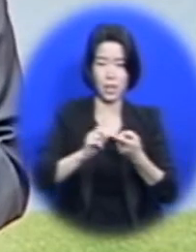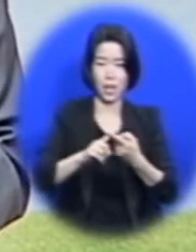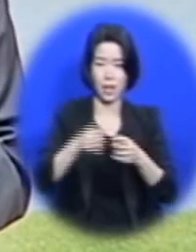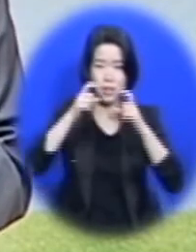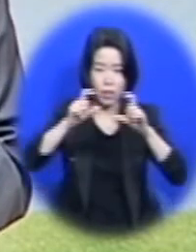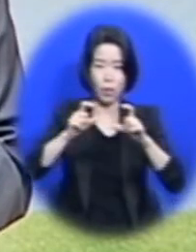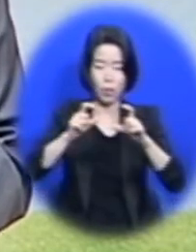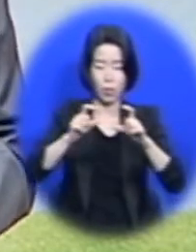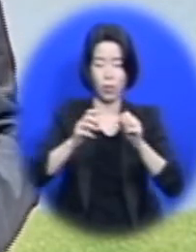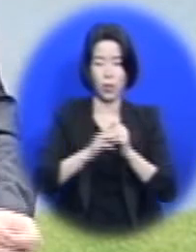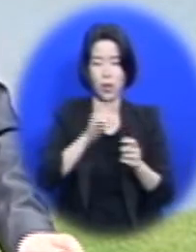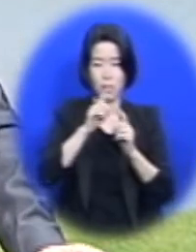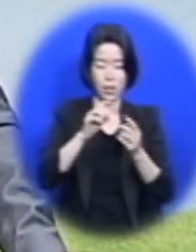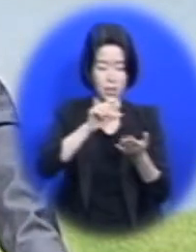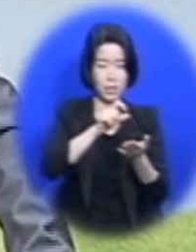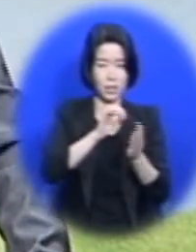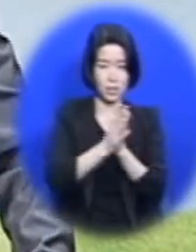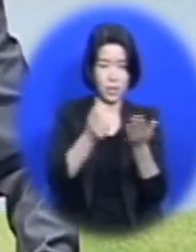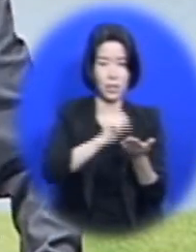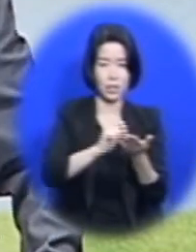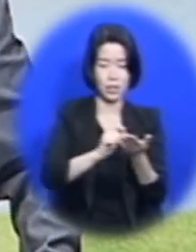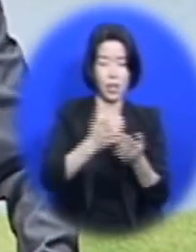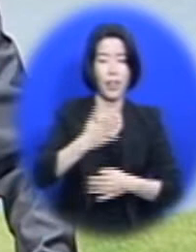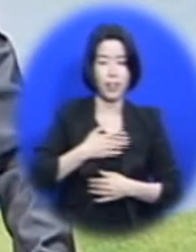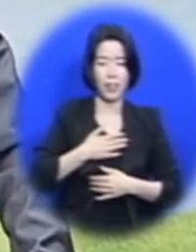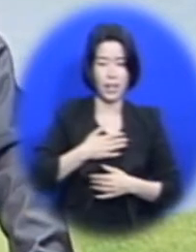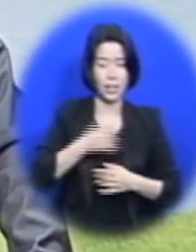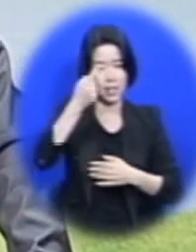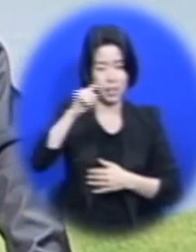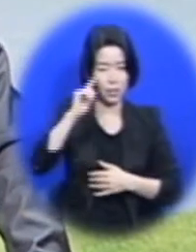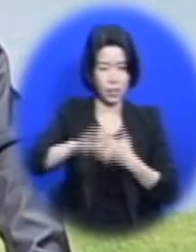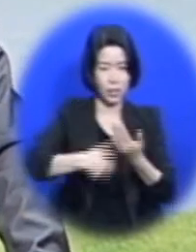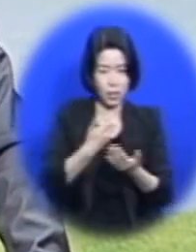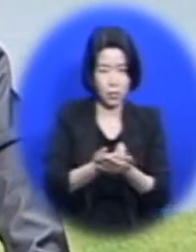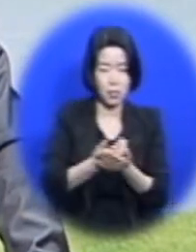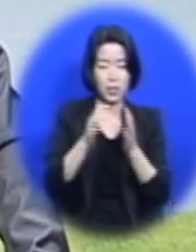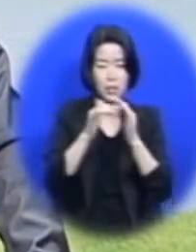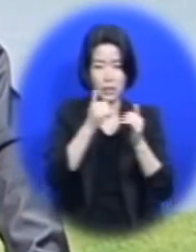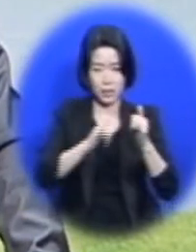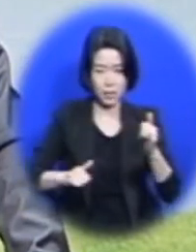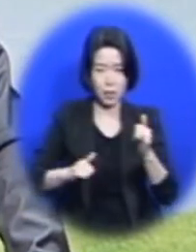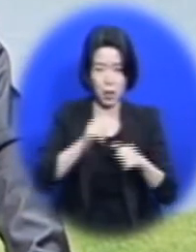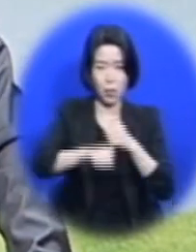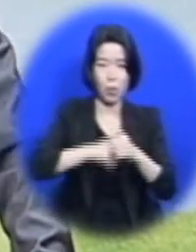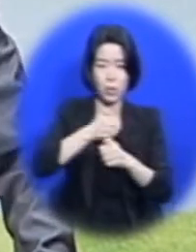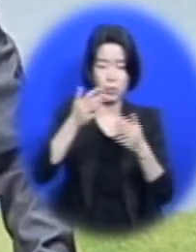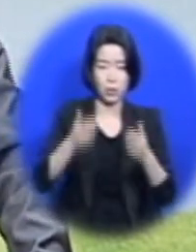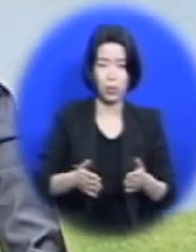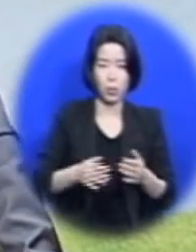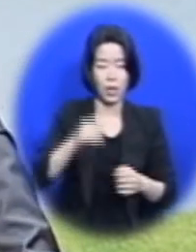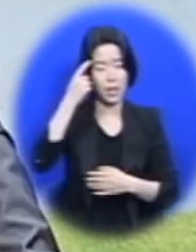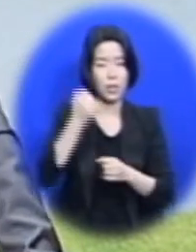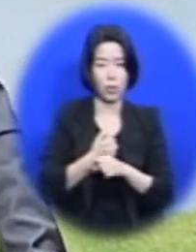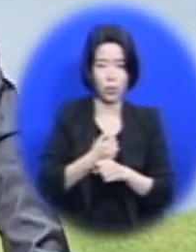썼습니다. 나는 러시아의 혁명사만 50년 연구한 사람이다. 6천만